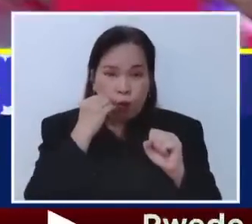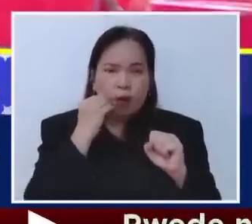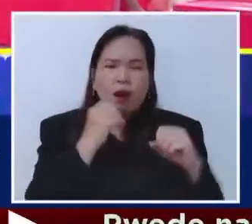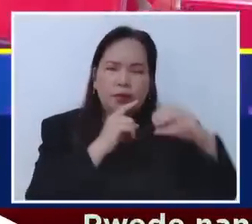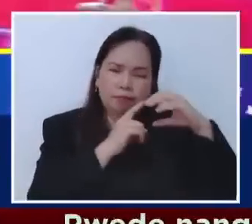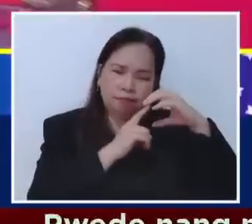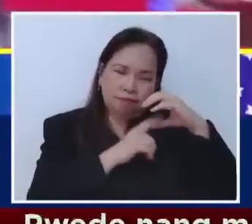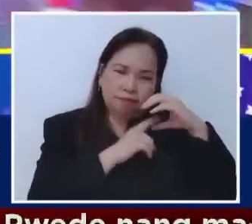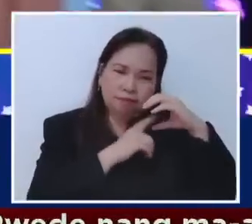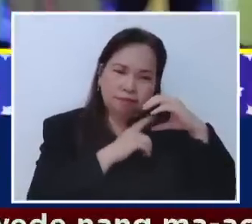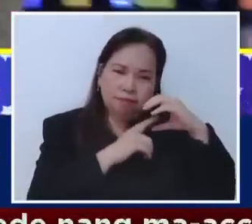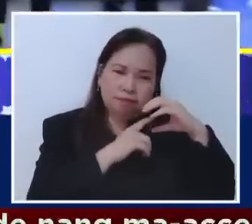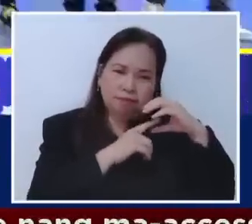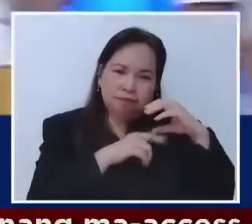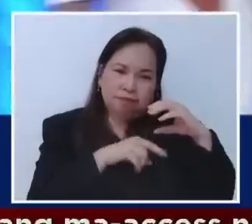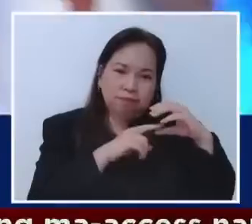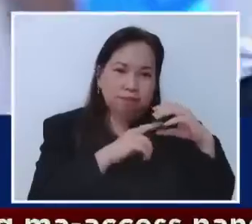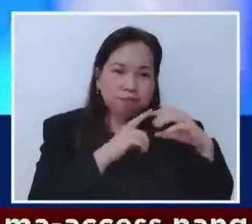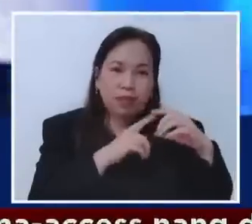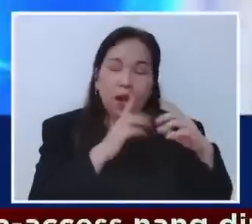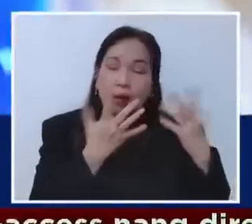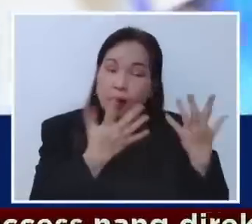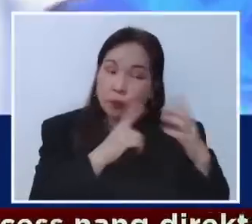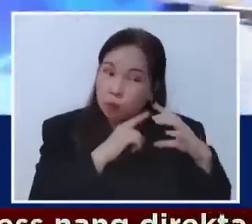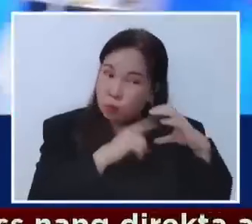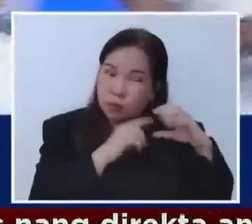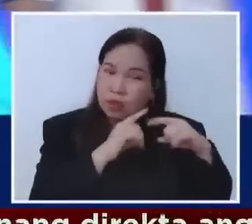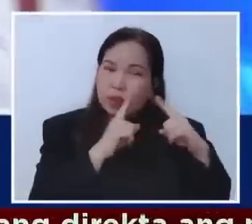bawat sumusuportang madlang people.